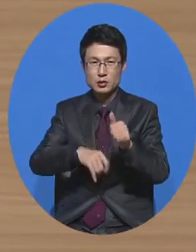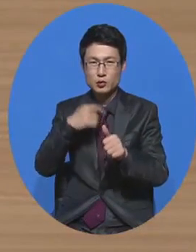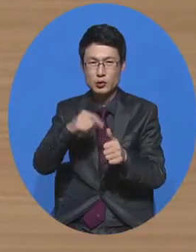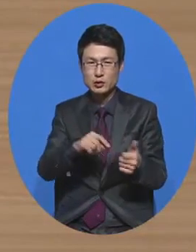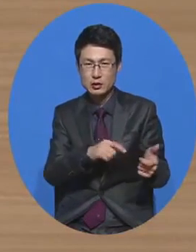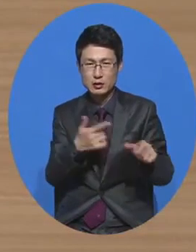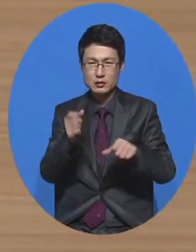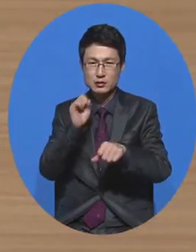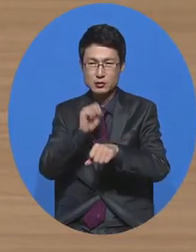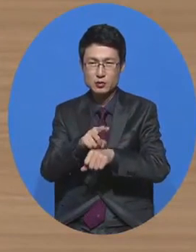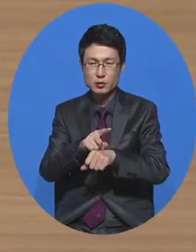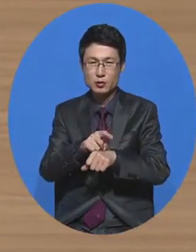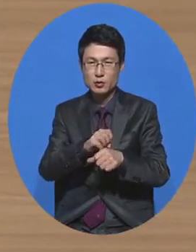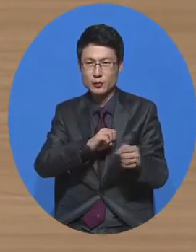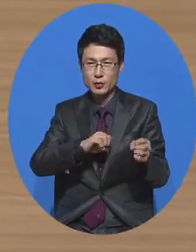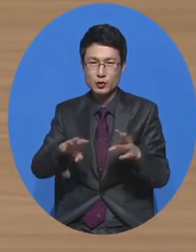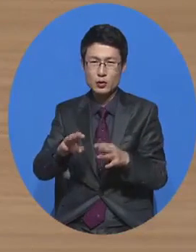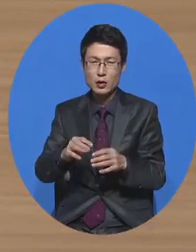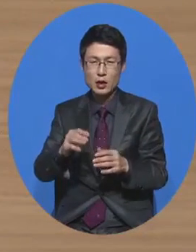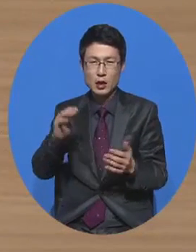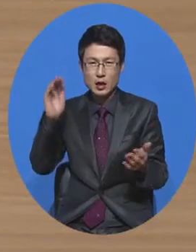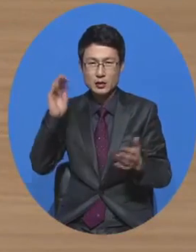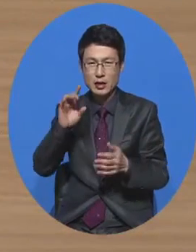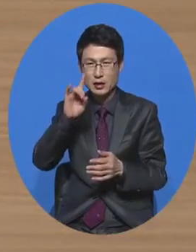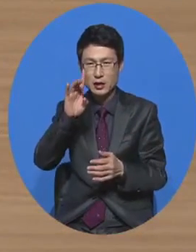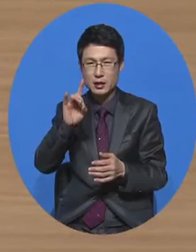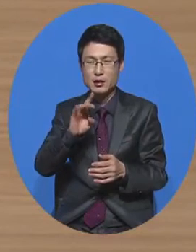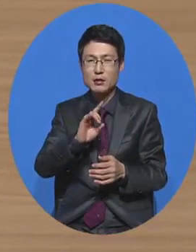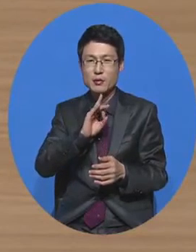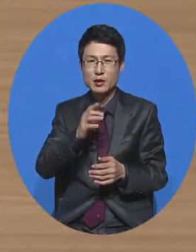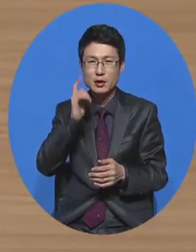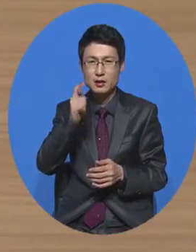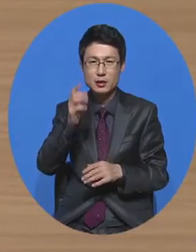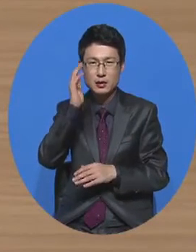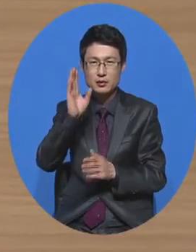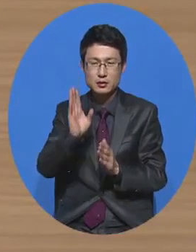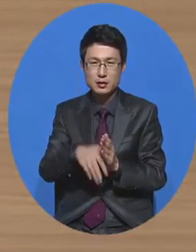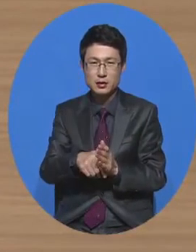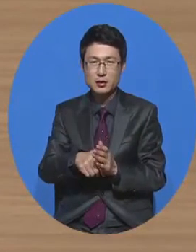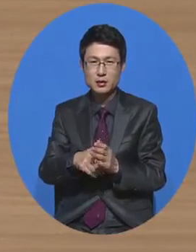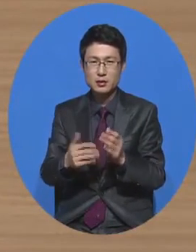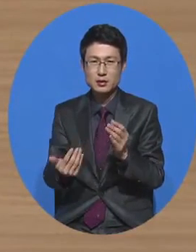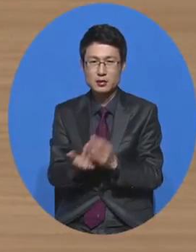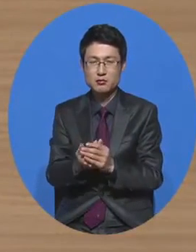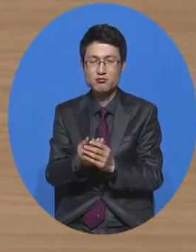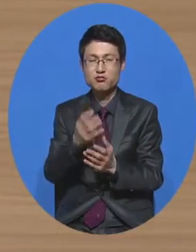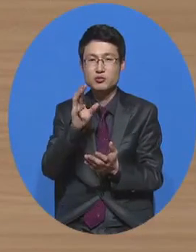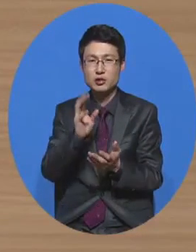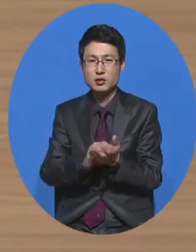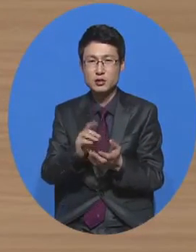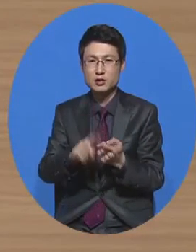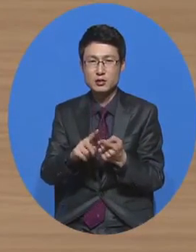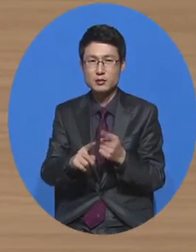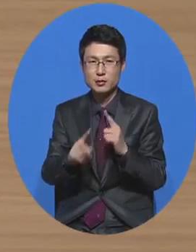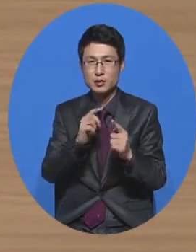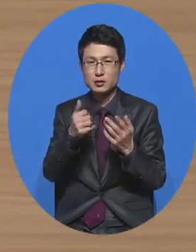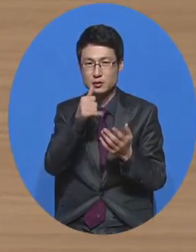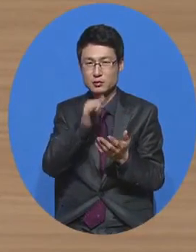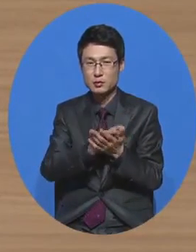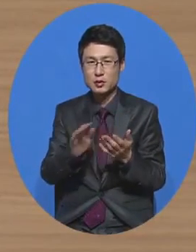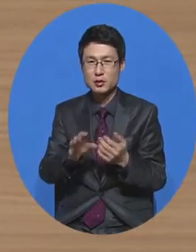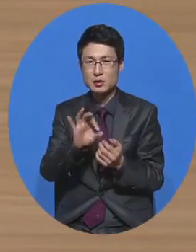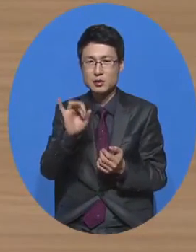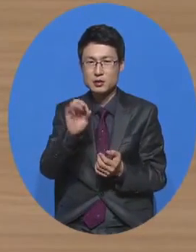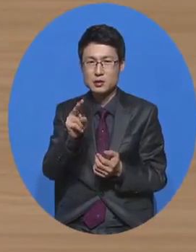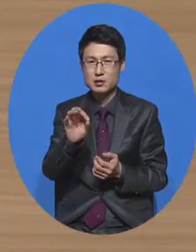배제되고 또 학생들에게 한 가지 해석만 을 강할 경우 파생되는 문제점을 우려하는 분들도 많을텐데요 이용